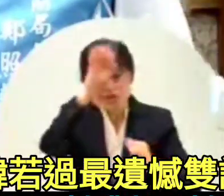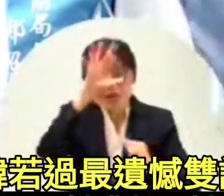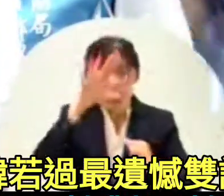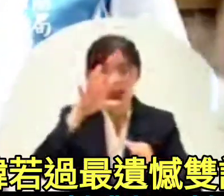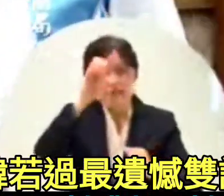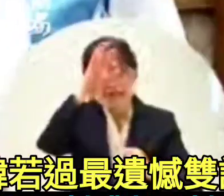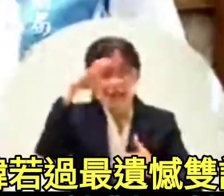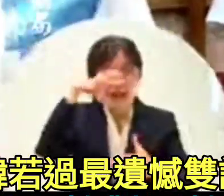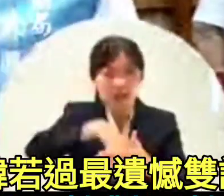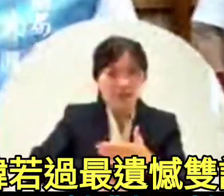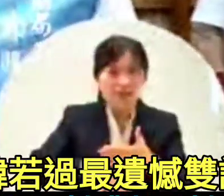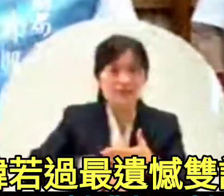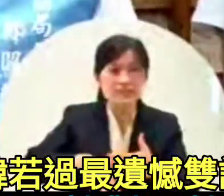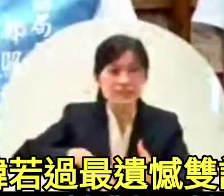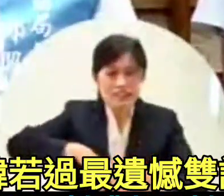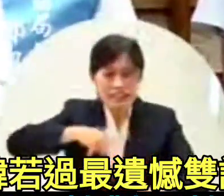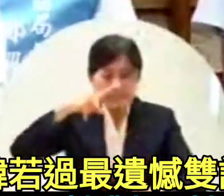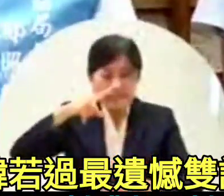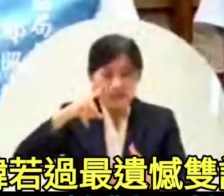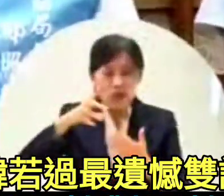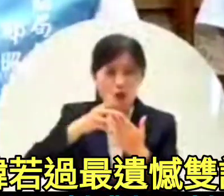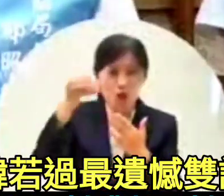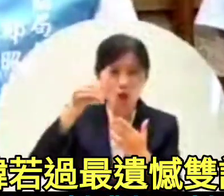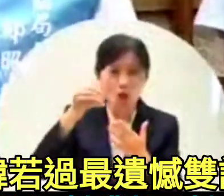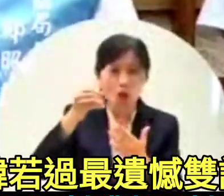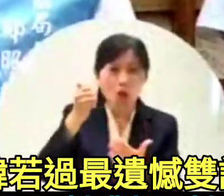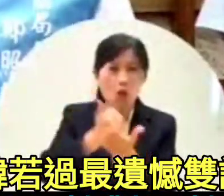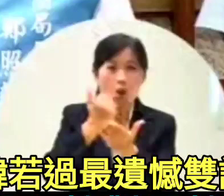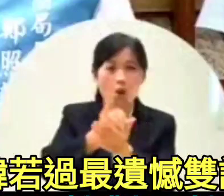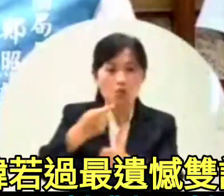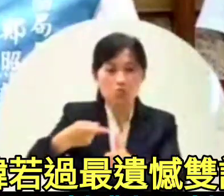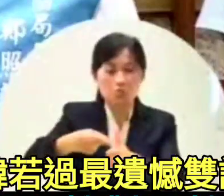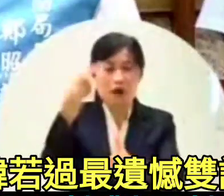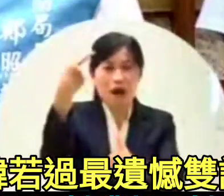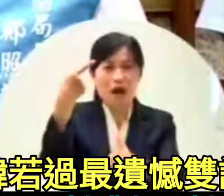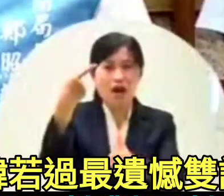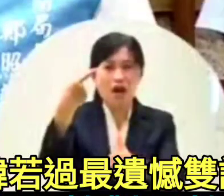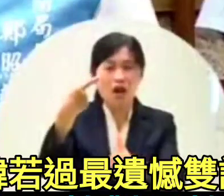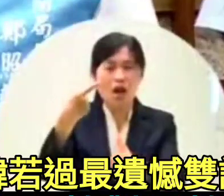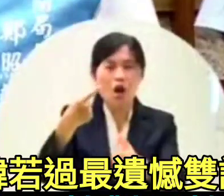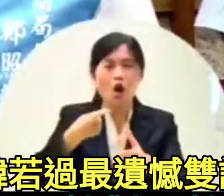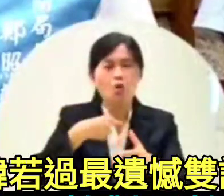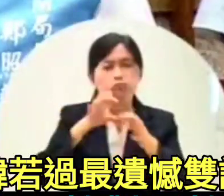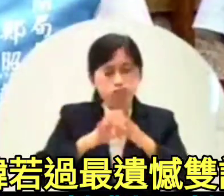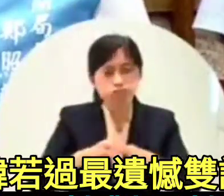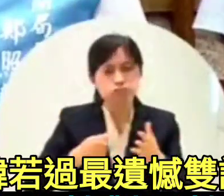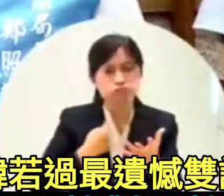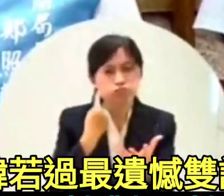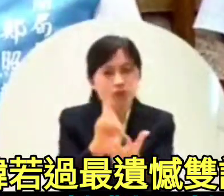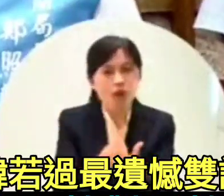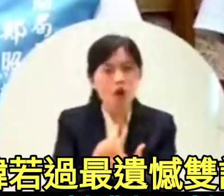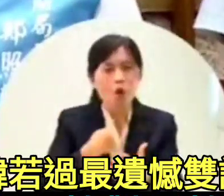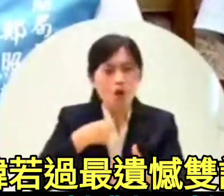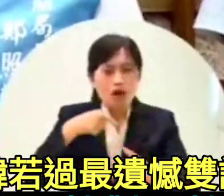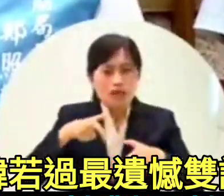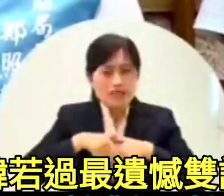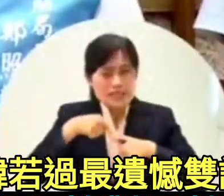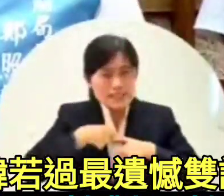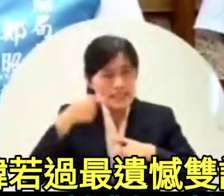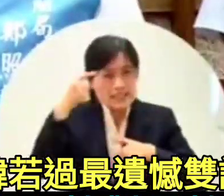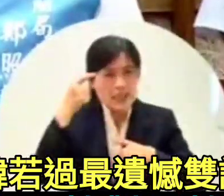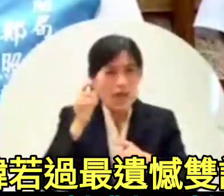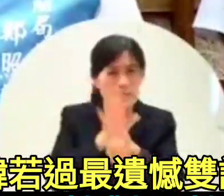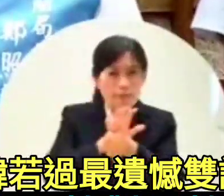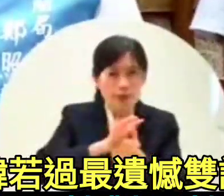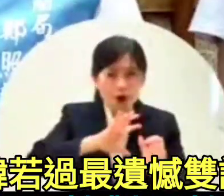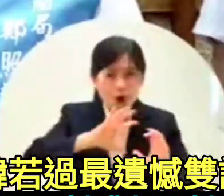然后因为获得了第一名，所以参与了。那时候内心除了希望帮国家做事情之外，也真